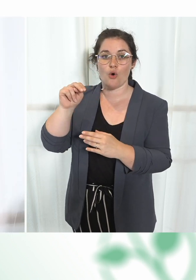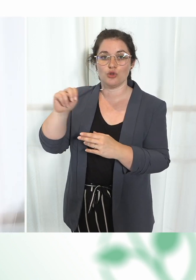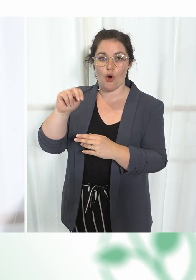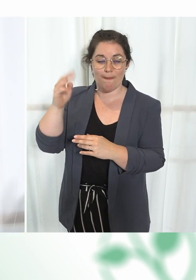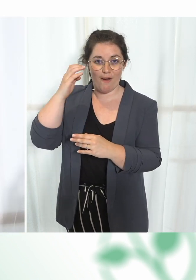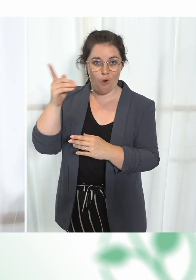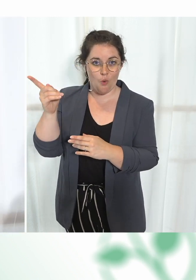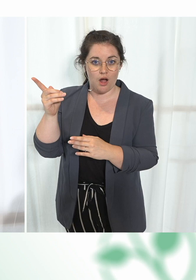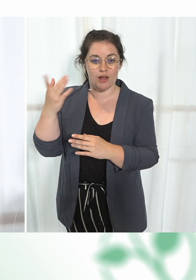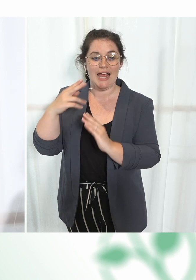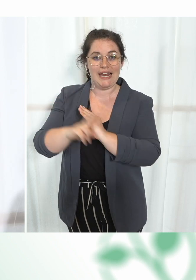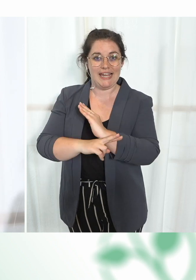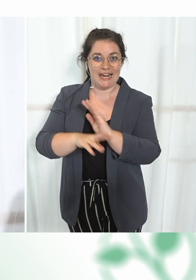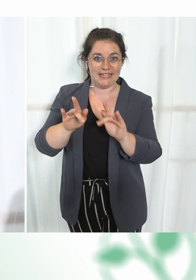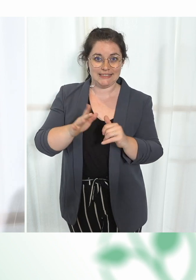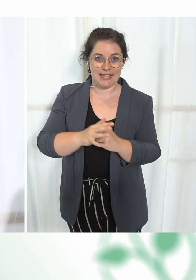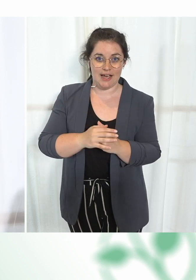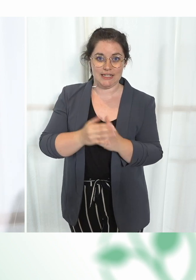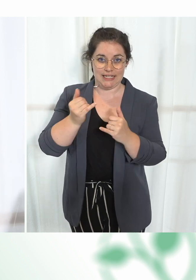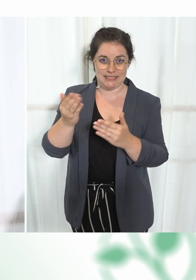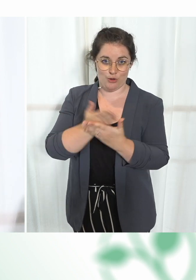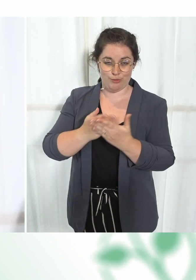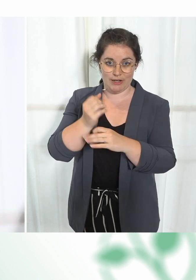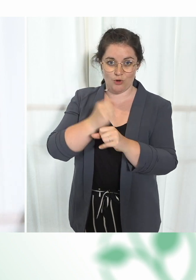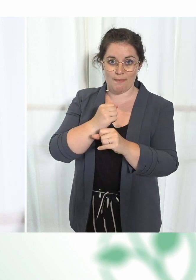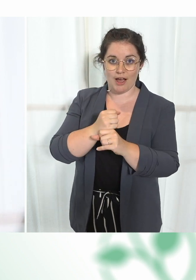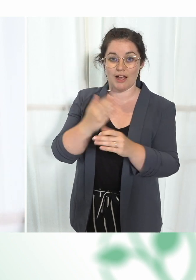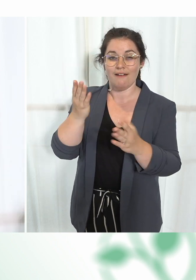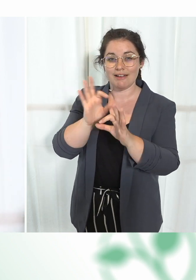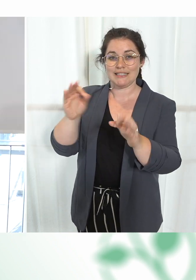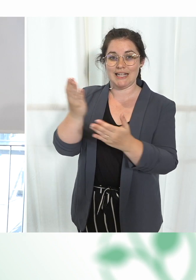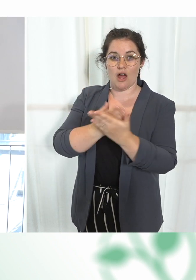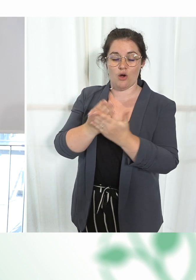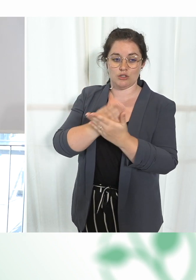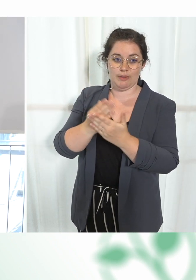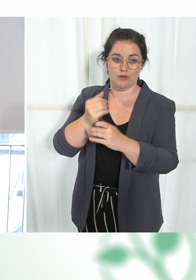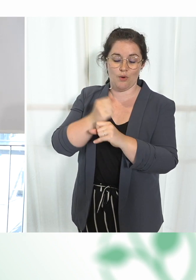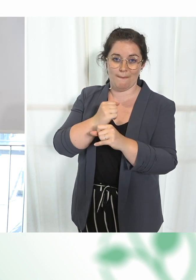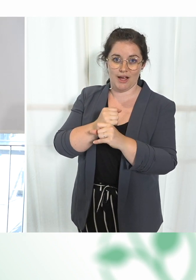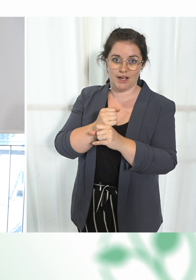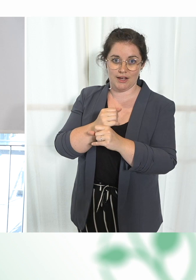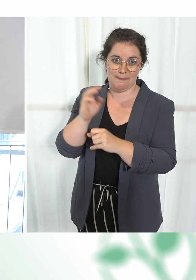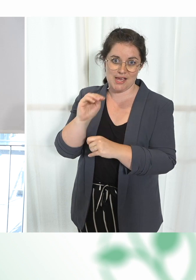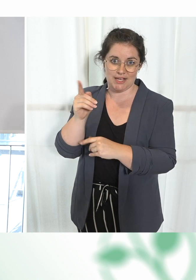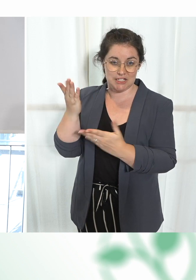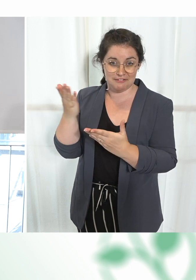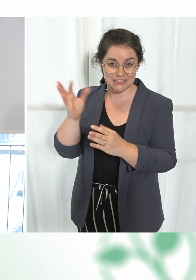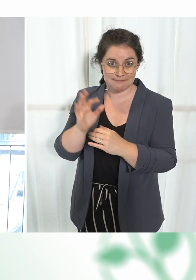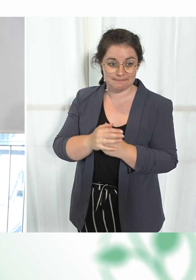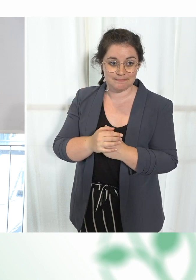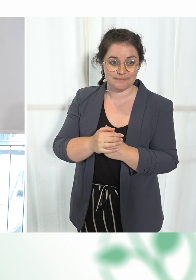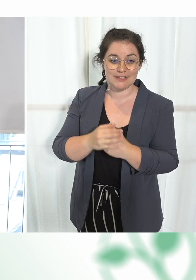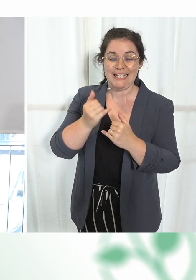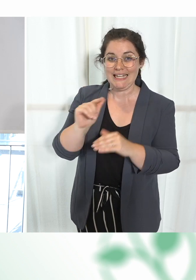angesprochen, Sie ist Lehrling, also derzeit in Ausbildung. Was für eine Lehrausbildung machen Sie denn derzeit bei Meritas? Ich bin